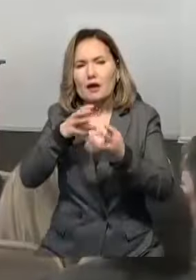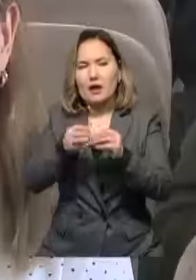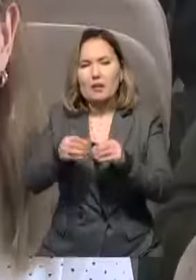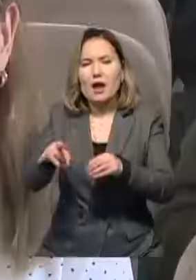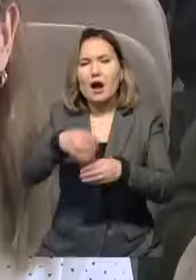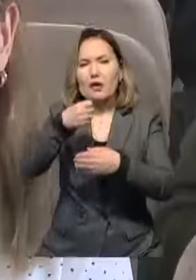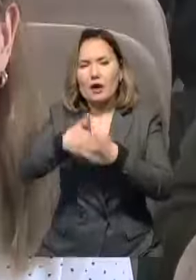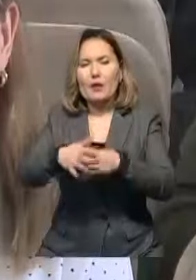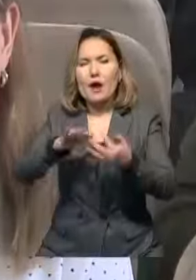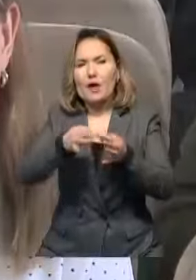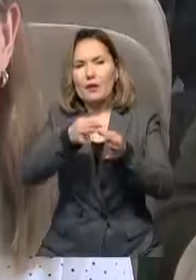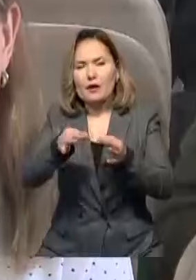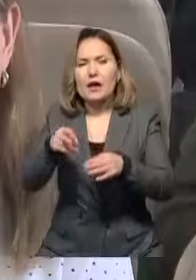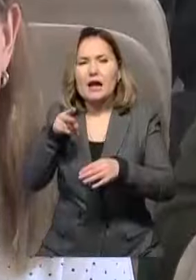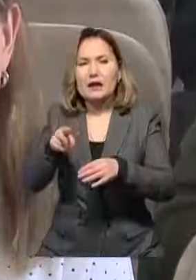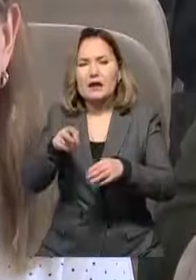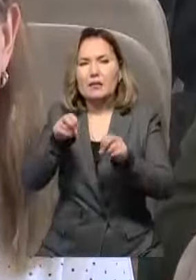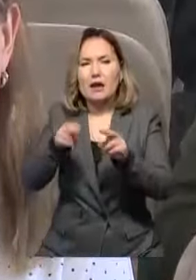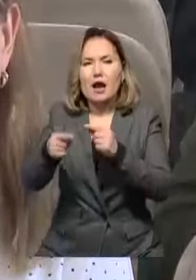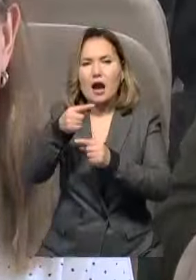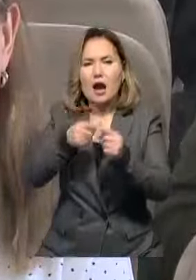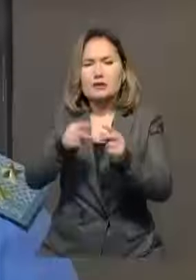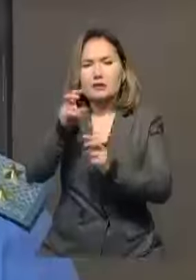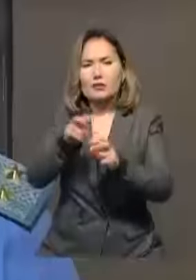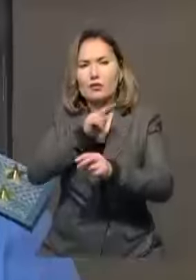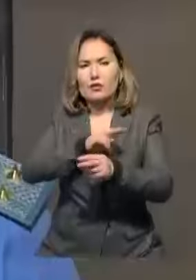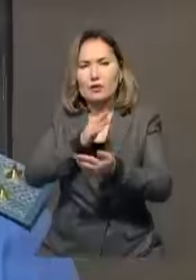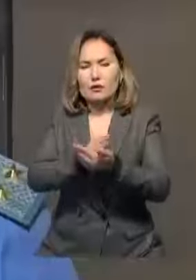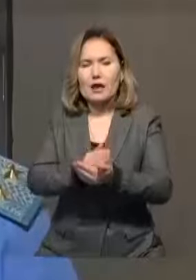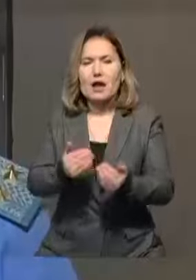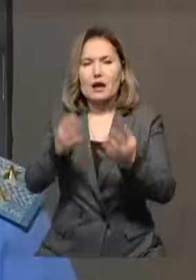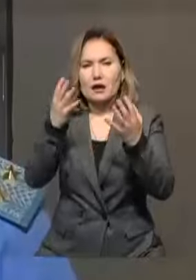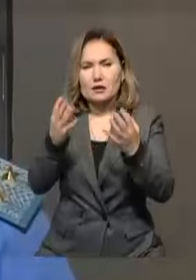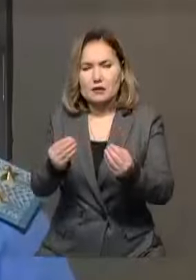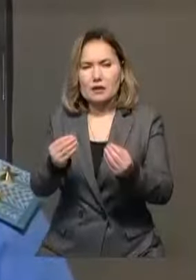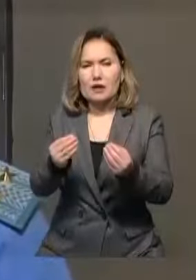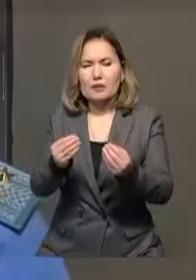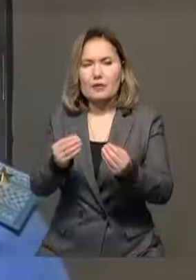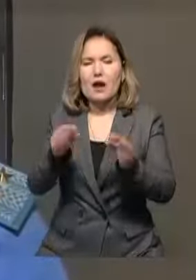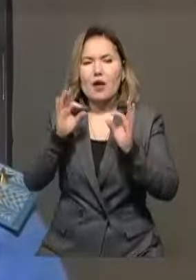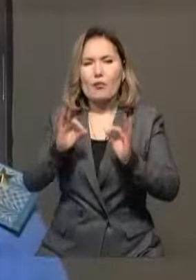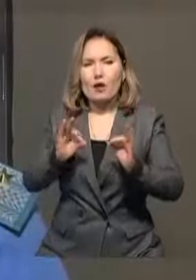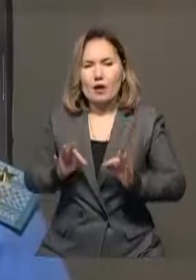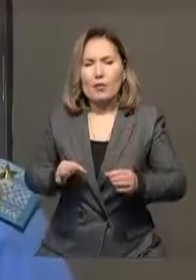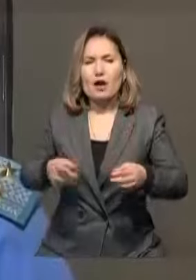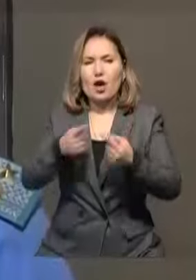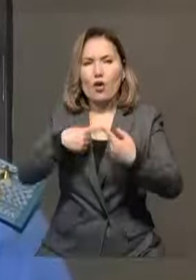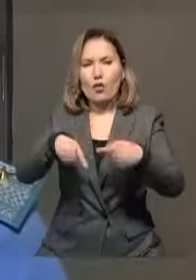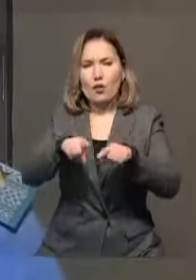аудан орталығы мен ауылдарда 2000-нан аса кәсіпорын жұмыс істеп тұр. Қазіргі таңда прокуратура